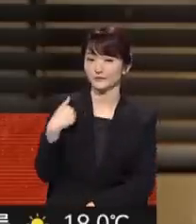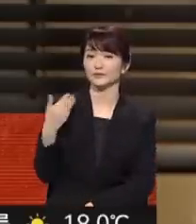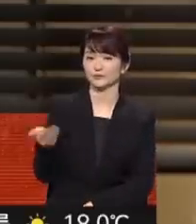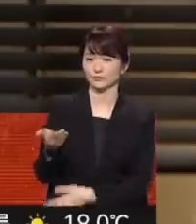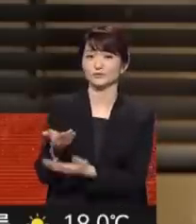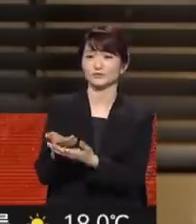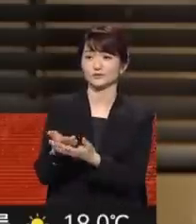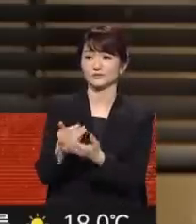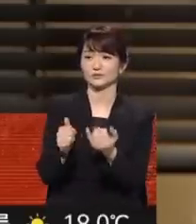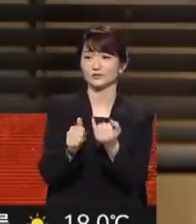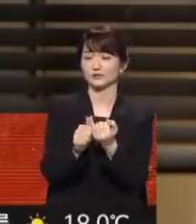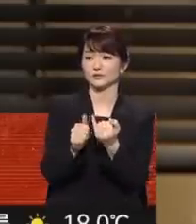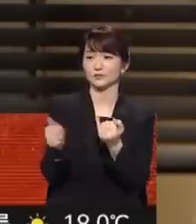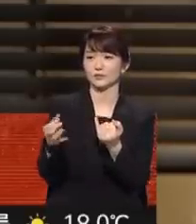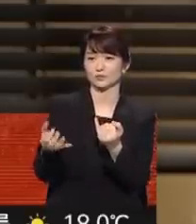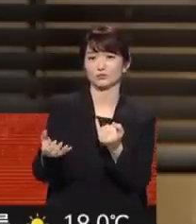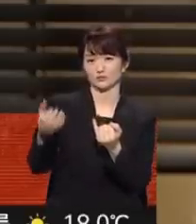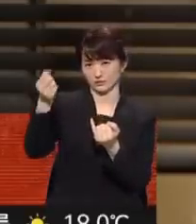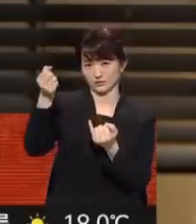주십시오. 남편 거예요 이거.